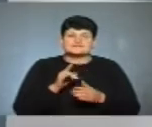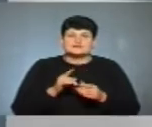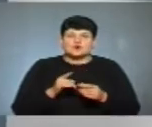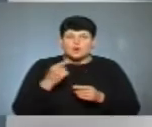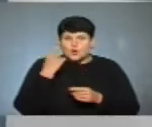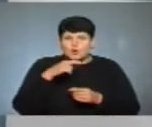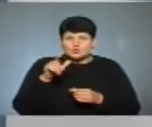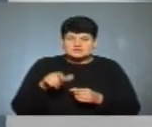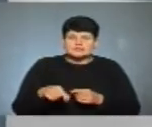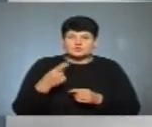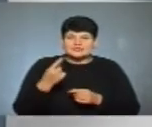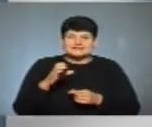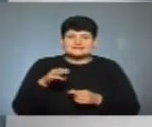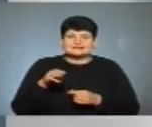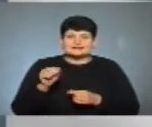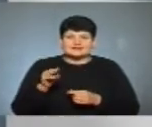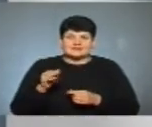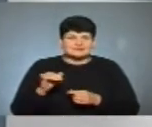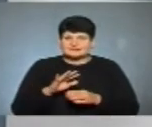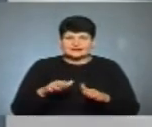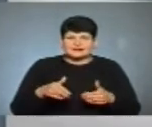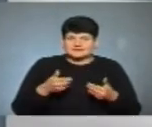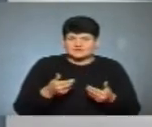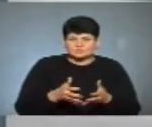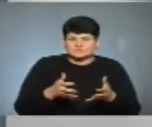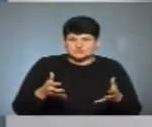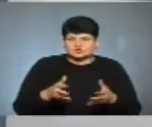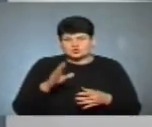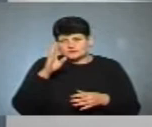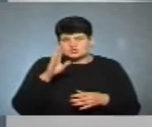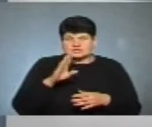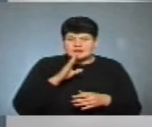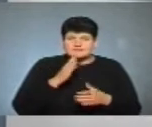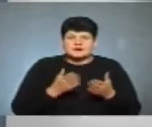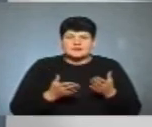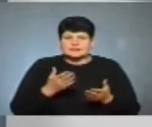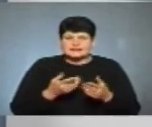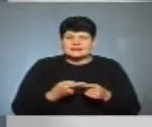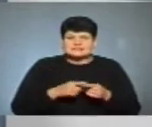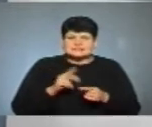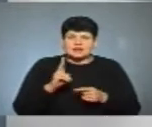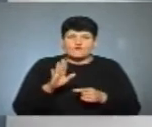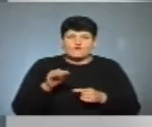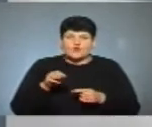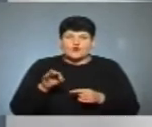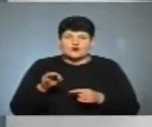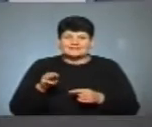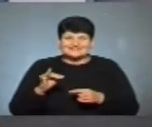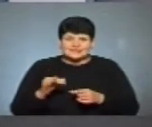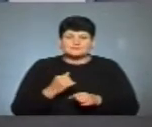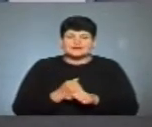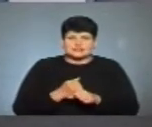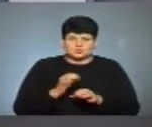осіб однієї статі. Тобто не надається перевага ні чоловікам, ні жінкам, але оці квоти працюють. Цікаво. цікаво